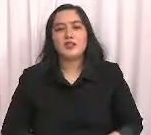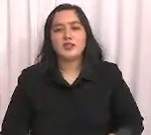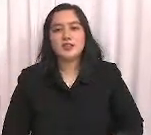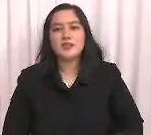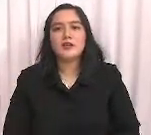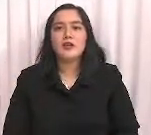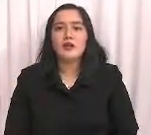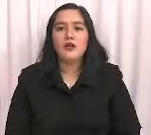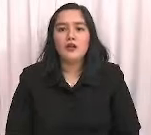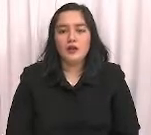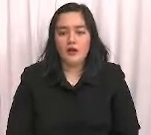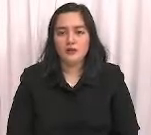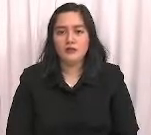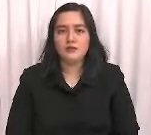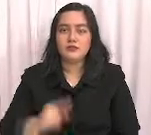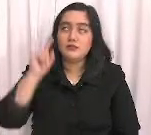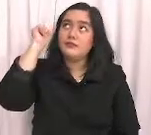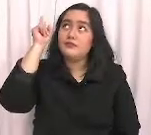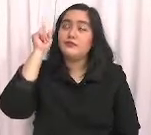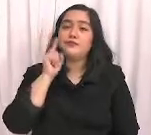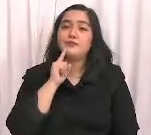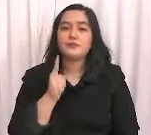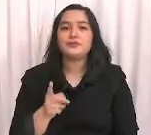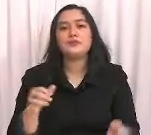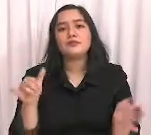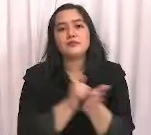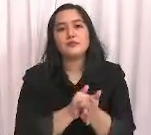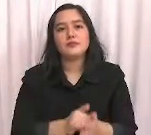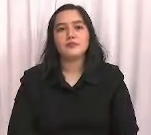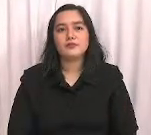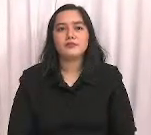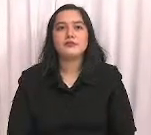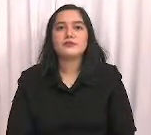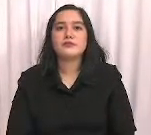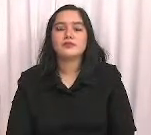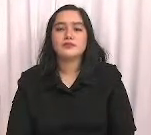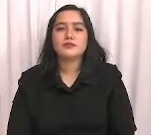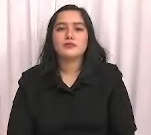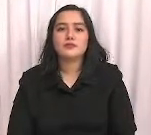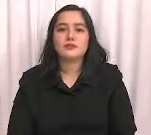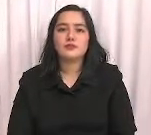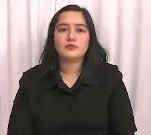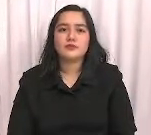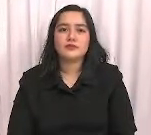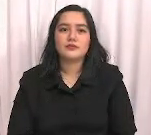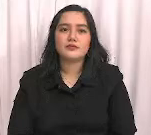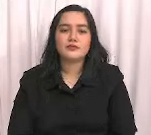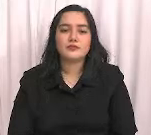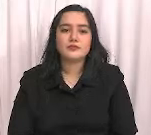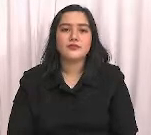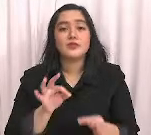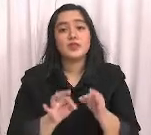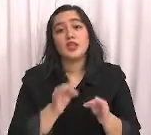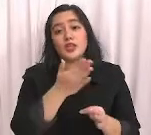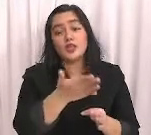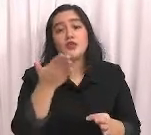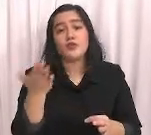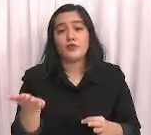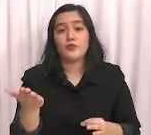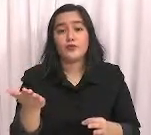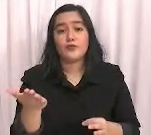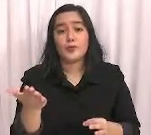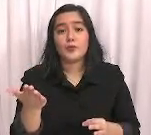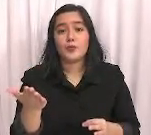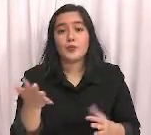pinupoint dito ang context. No? Kasi ako, paboritong-paborito ko yan eh. Pagka nag-aral ka ng Biblia, you study the Bible